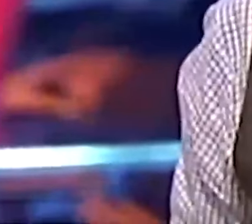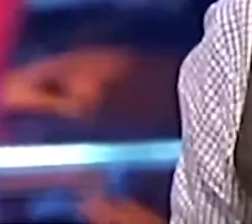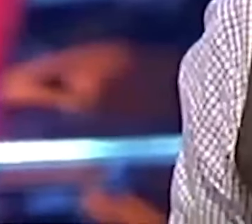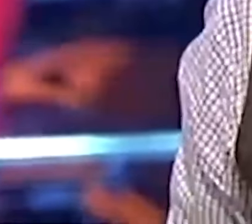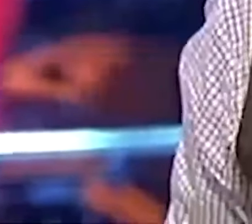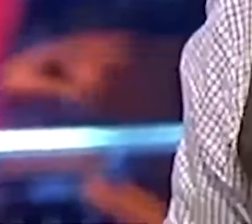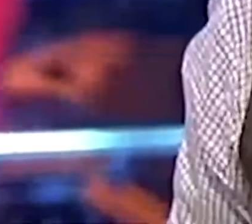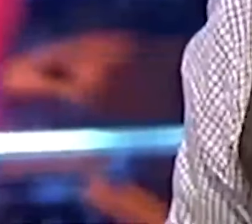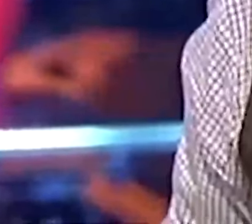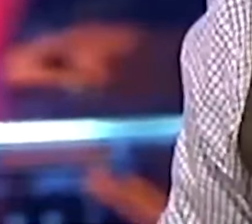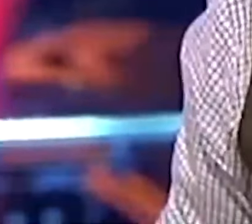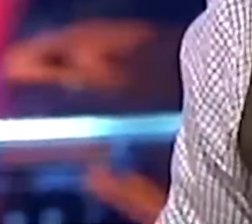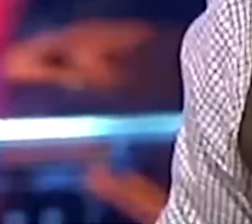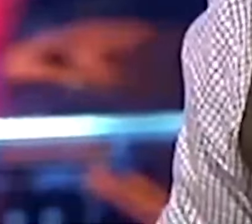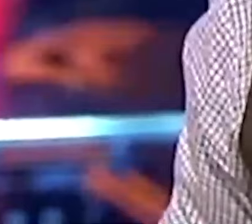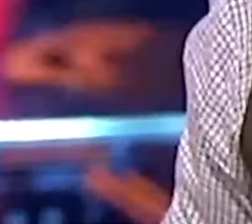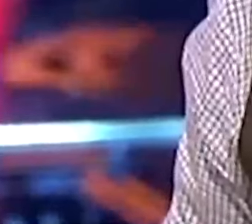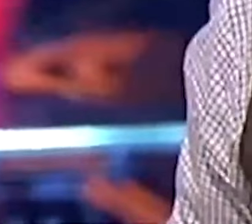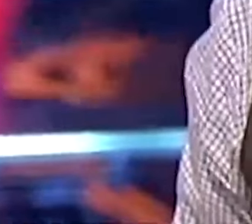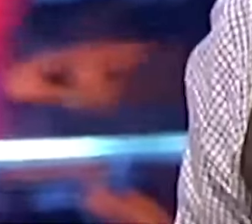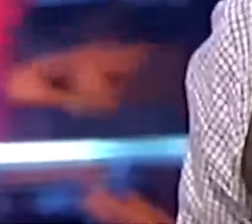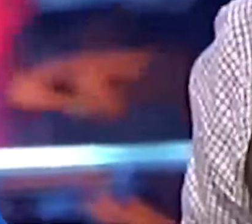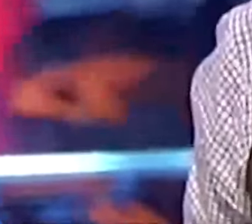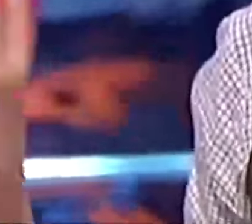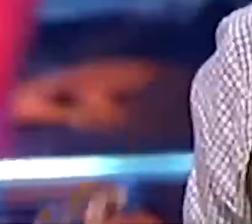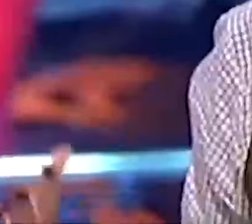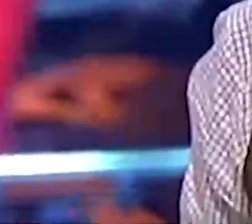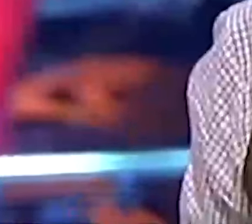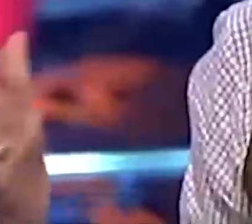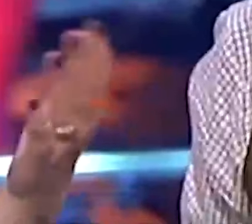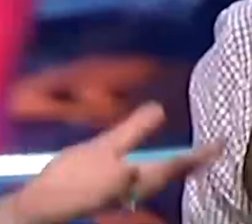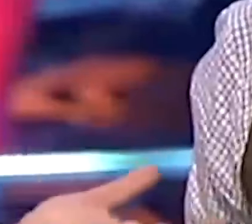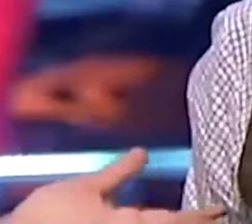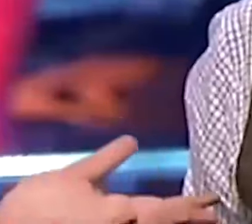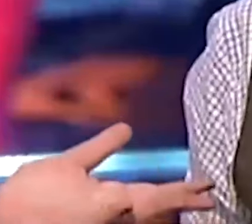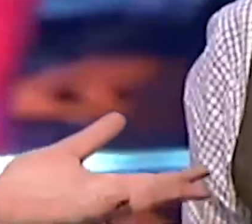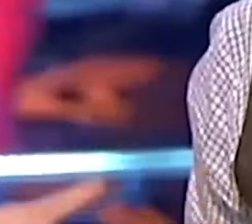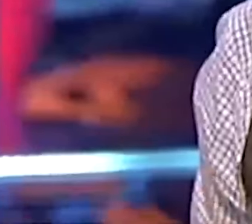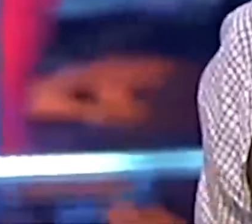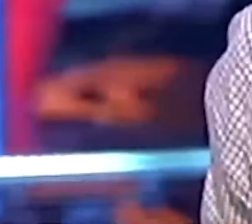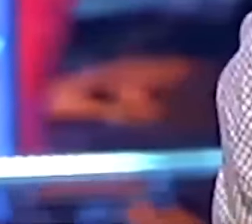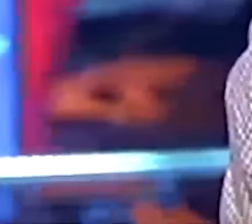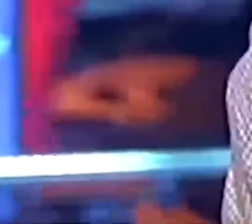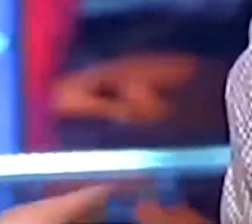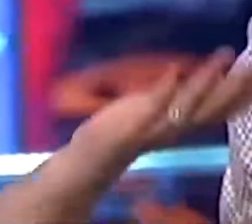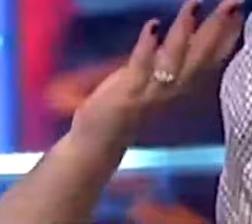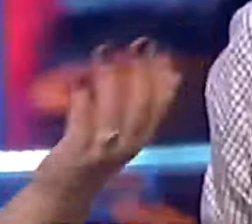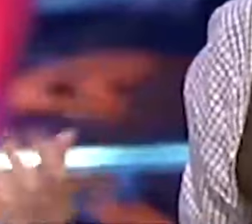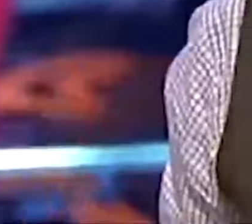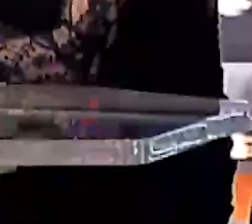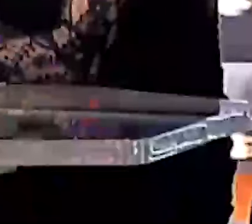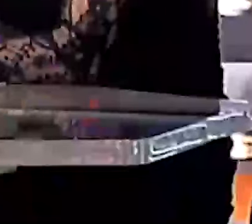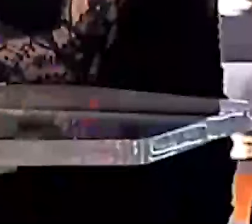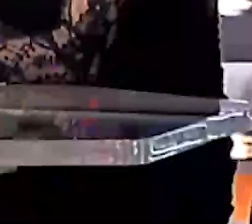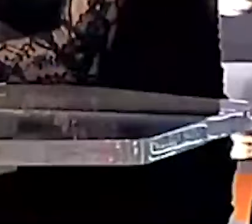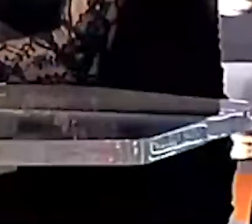önce görmediydim. Yayında gördüm. Ay yani çok da böyle iyi davranırım. Hani hiç asla bir terbiyesizlik yapmam. Fakat kadından